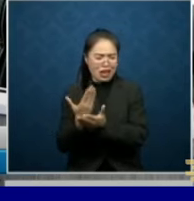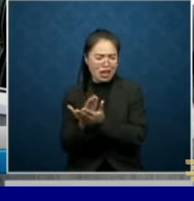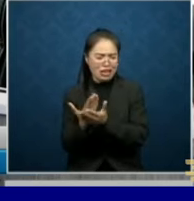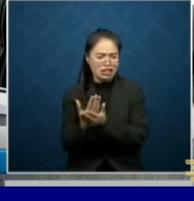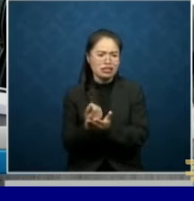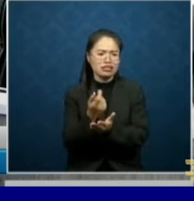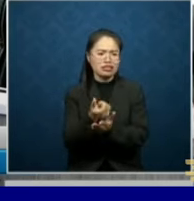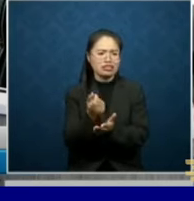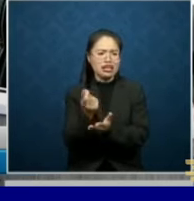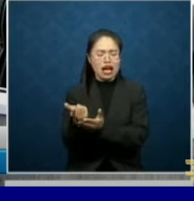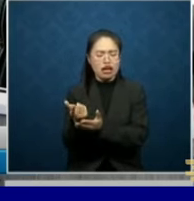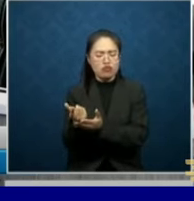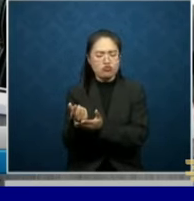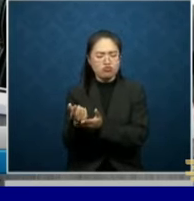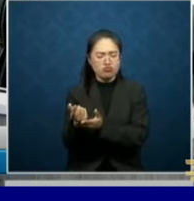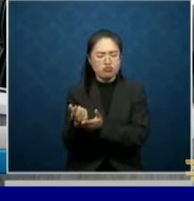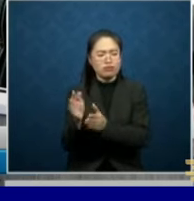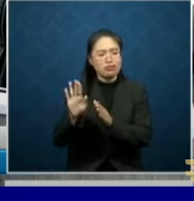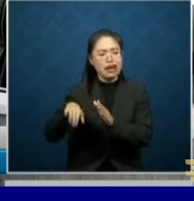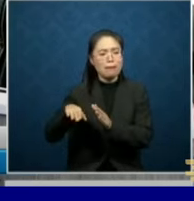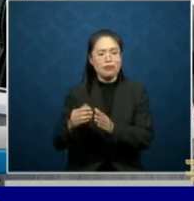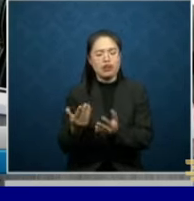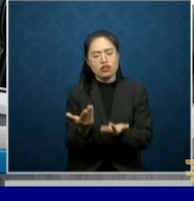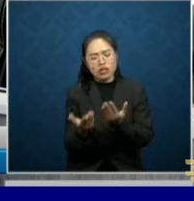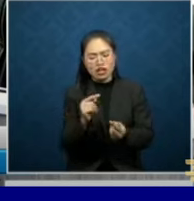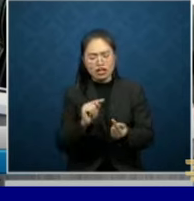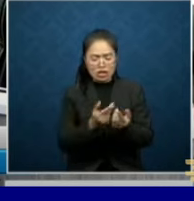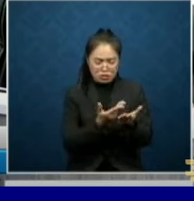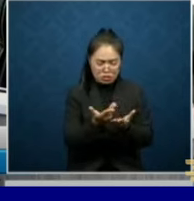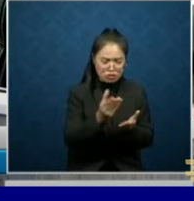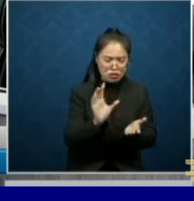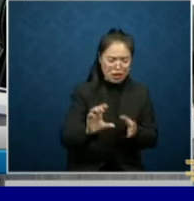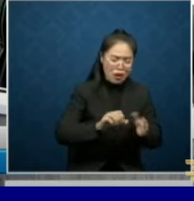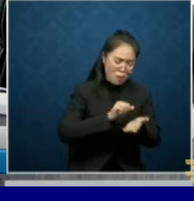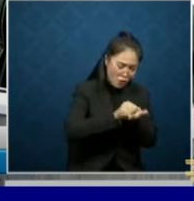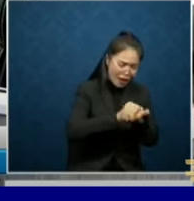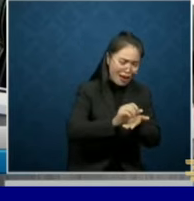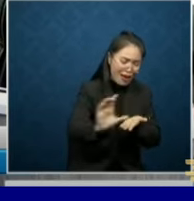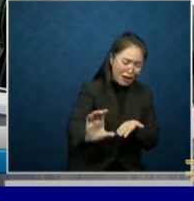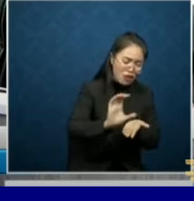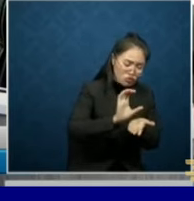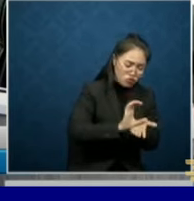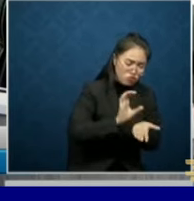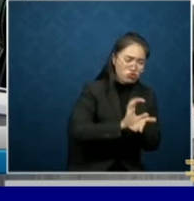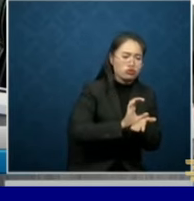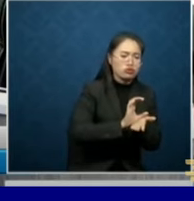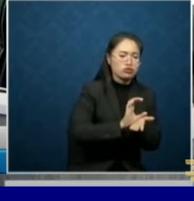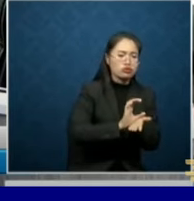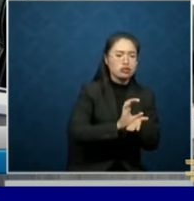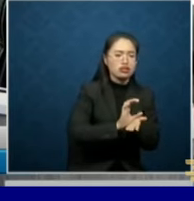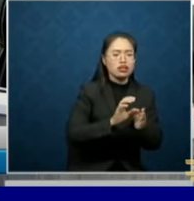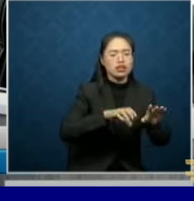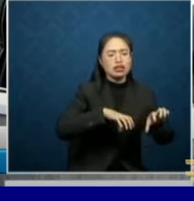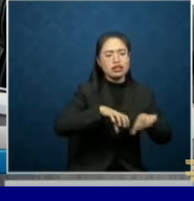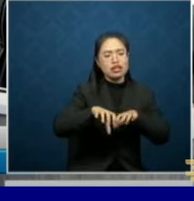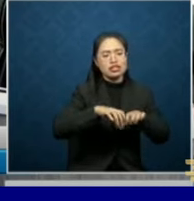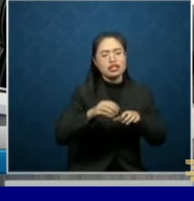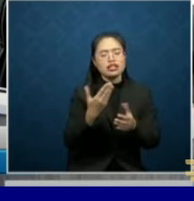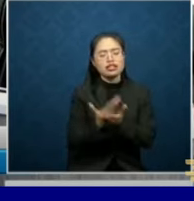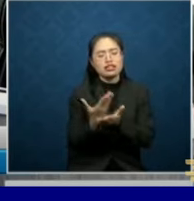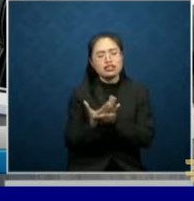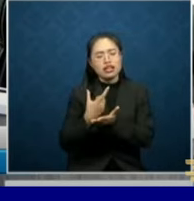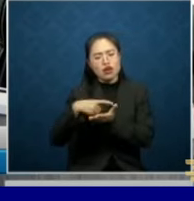าครัฐที่เป็นการซื้อสินค้าหรือบริการหรือการลงทุนและน้อยกว่าตัวทวีคูณทางการคลังที่เป็นเงินโอน